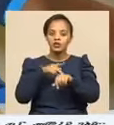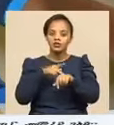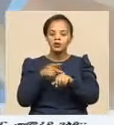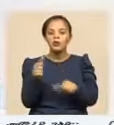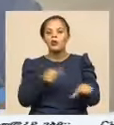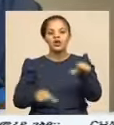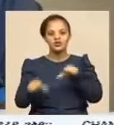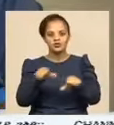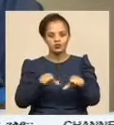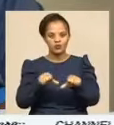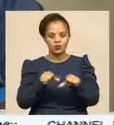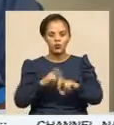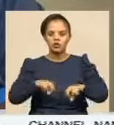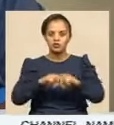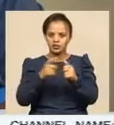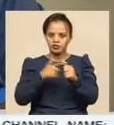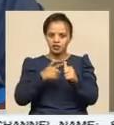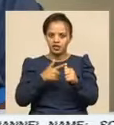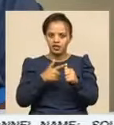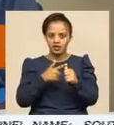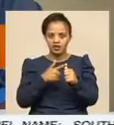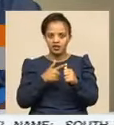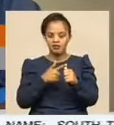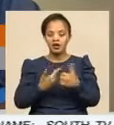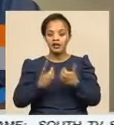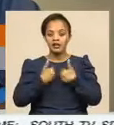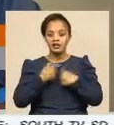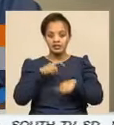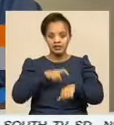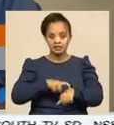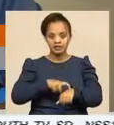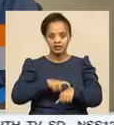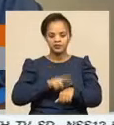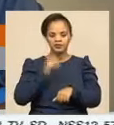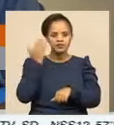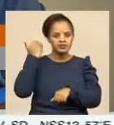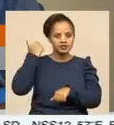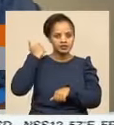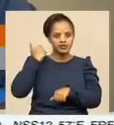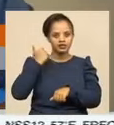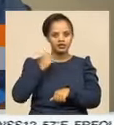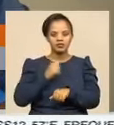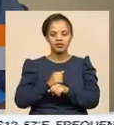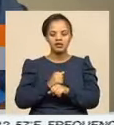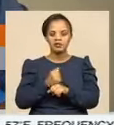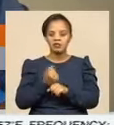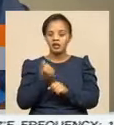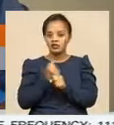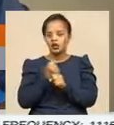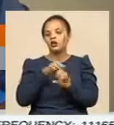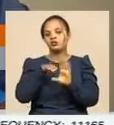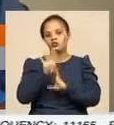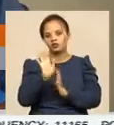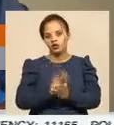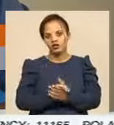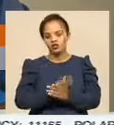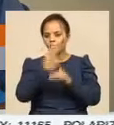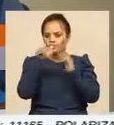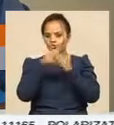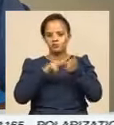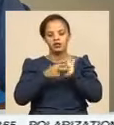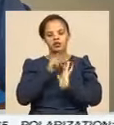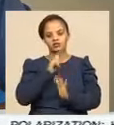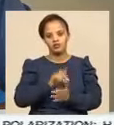ሀልማ ወረዳው መጀመሪያ ስራ ሮበራዋቸው ላይ ባለ ጊዜ ያኔ በስራ በአሰራር ገብቷል። በአሰራር የሁሉም ማለት